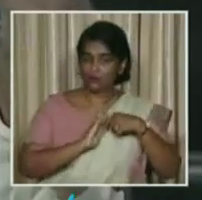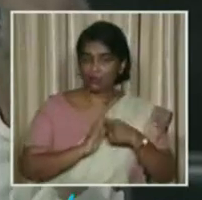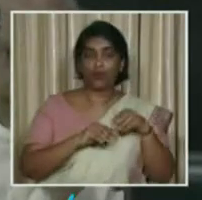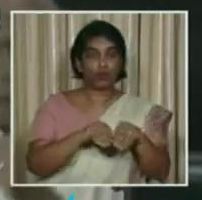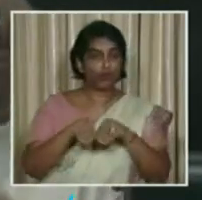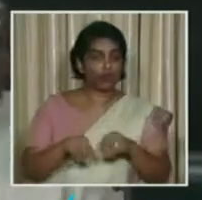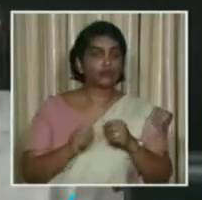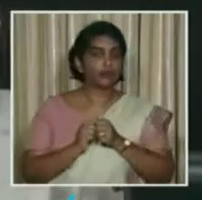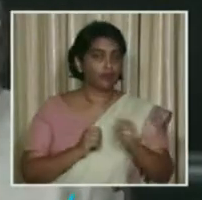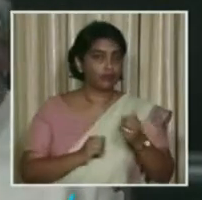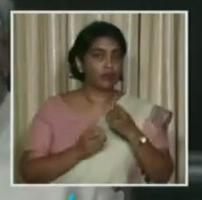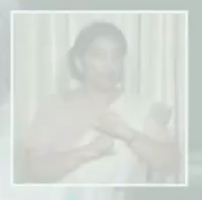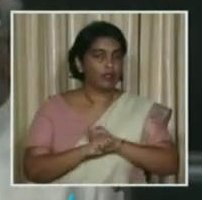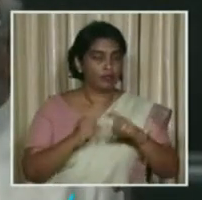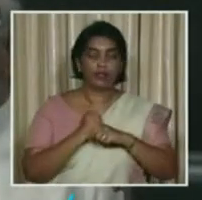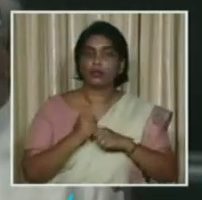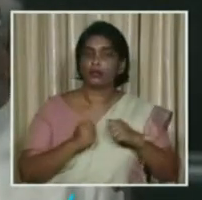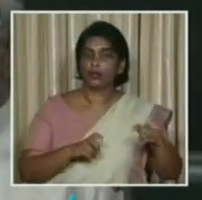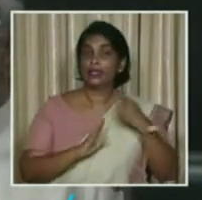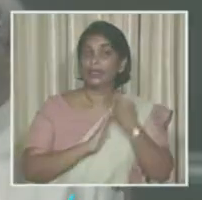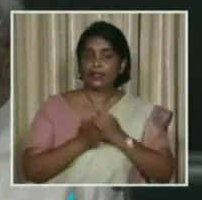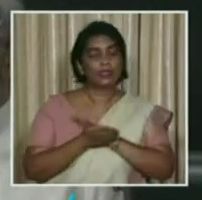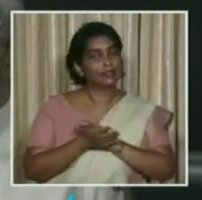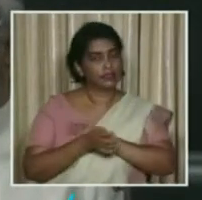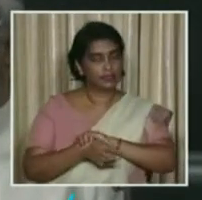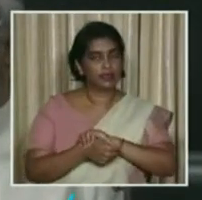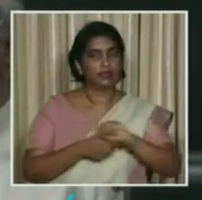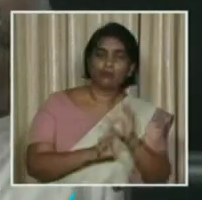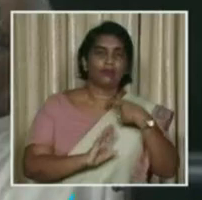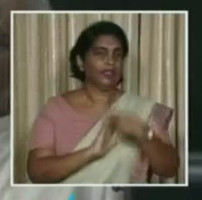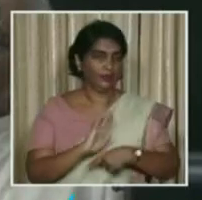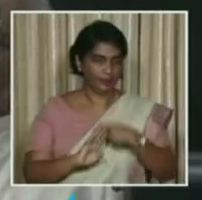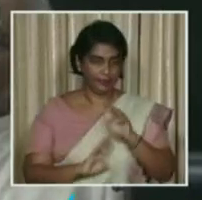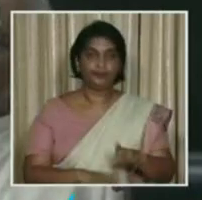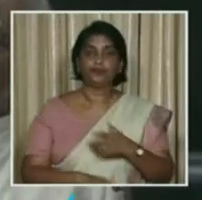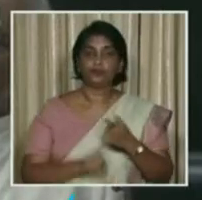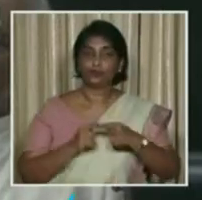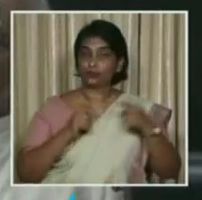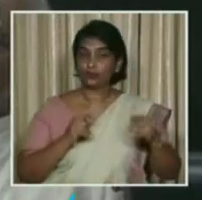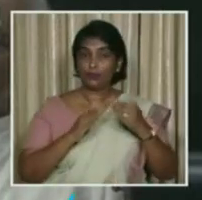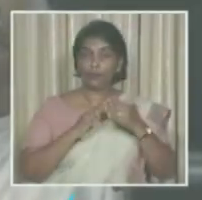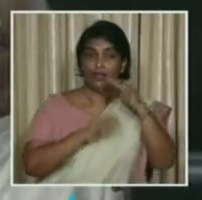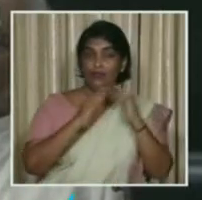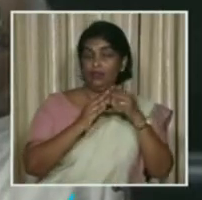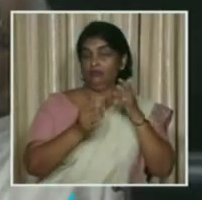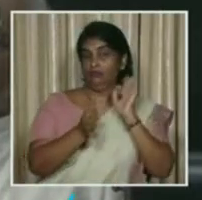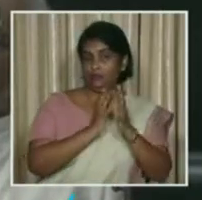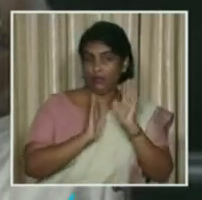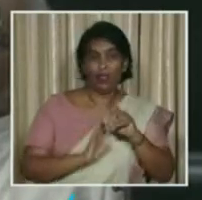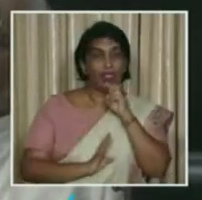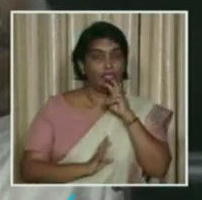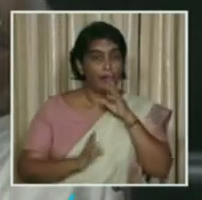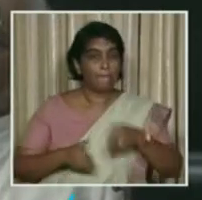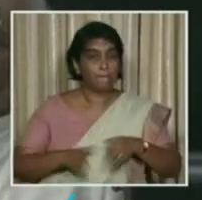ගොවීන්ට වගා කරන්න පොහොර නොතිබුණු රටක් නීතිය හා සාමය වැල්වැදිච්ච රටක් ප්‍රතිවාදීන්ගේ ගෙවල් ගිනි තියන රටක් මහදවල්